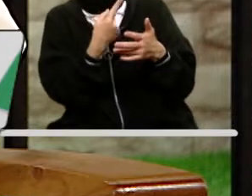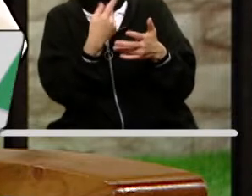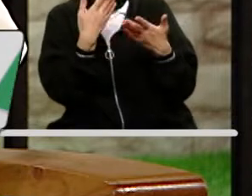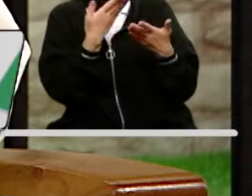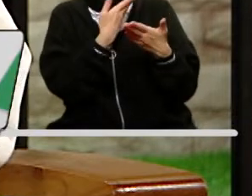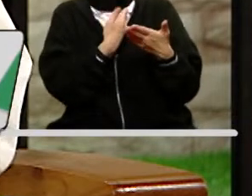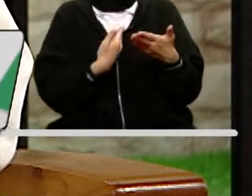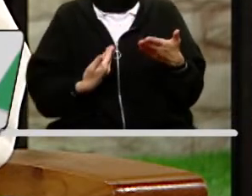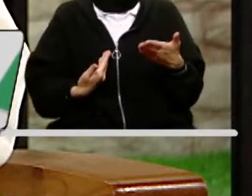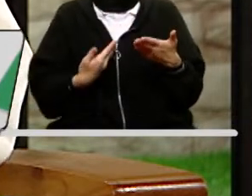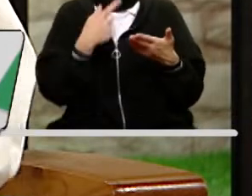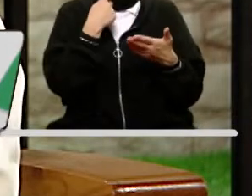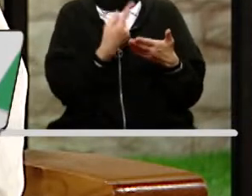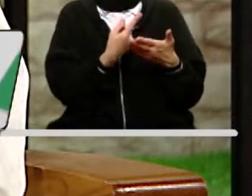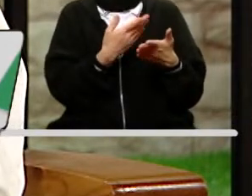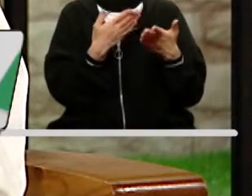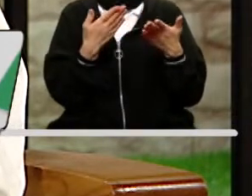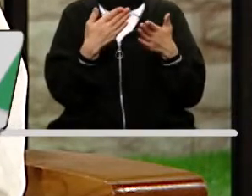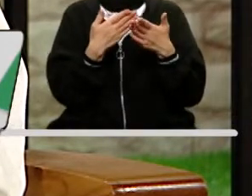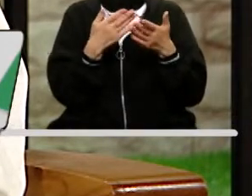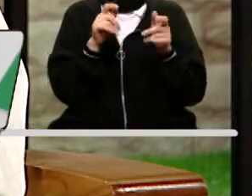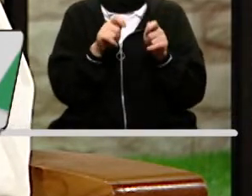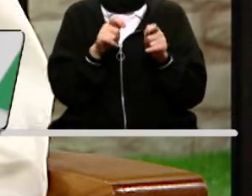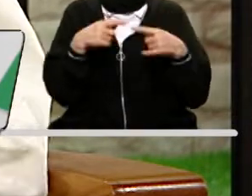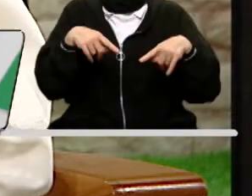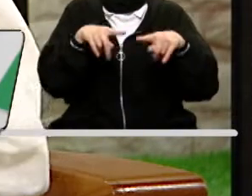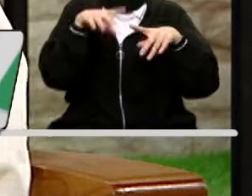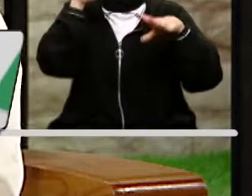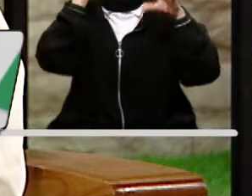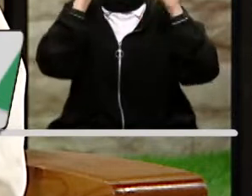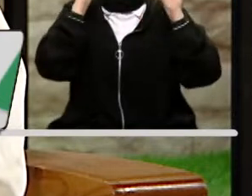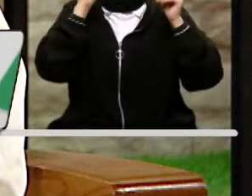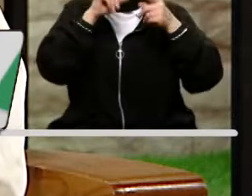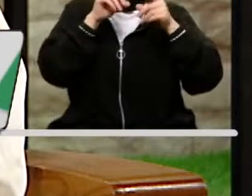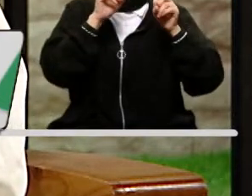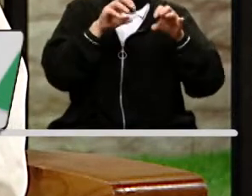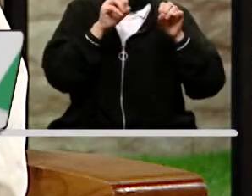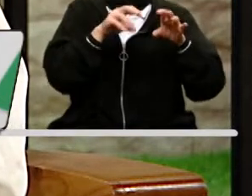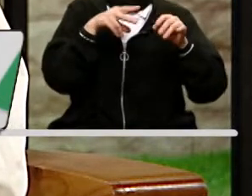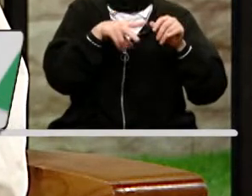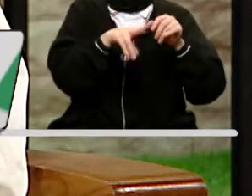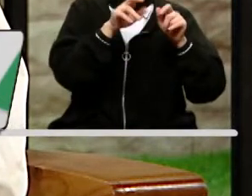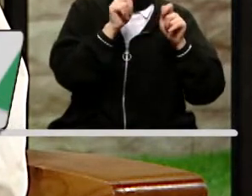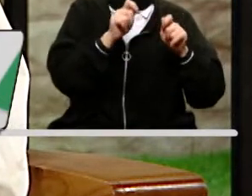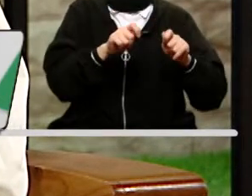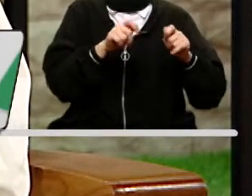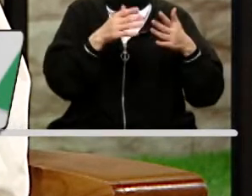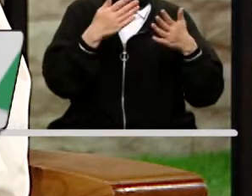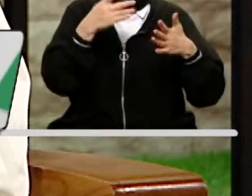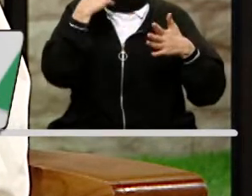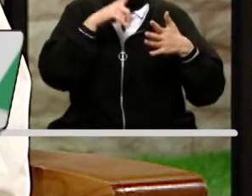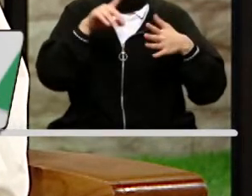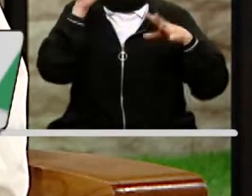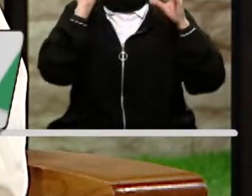deriz. Aslında sadece bebek öğrenmiyor. Biz de bir öğretme yolculuğunda oluyoruz. Yani sadece